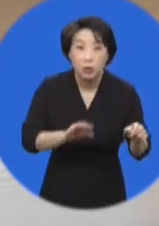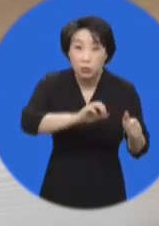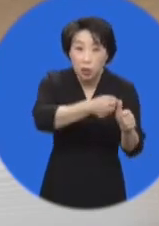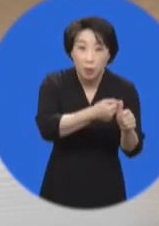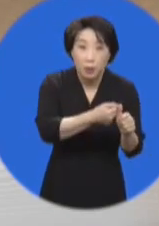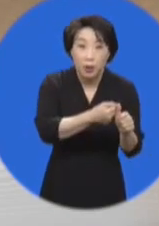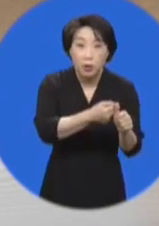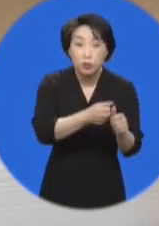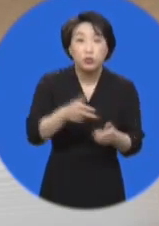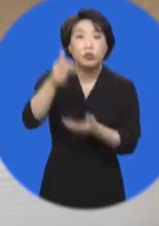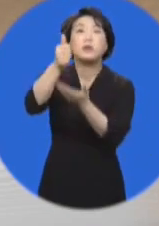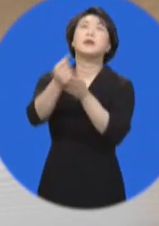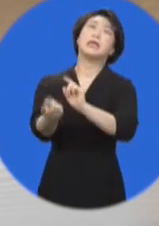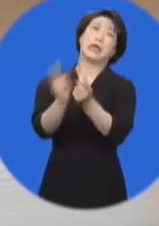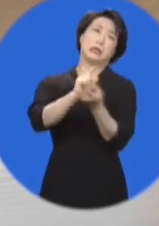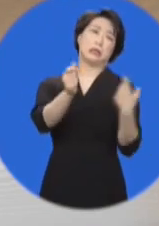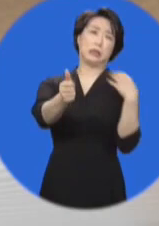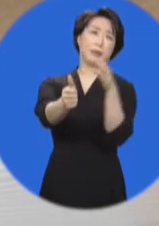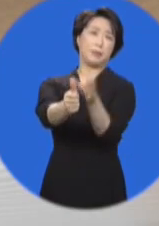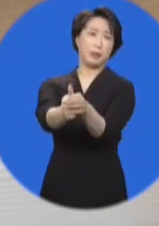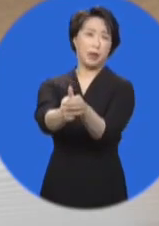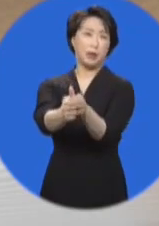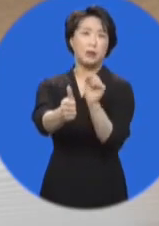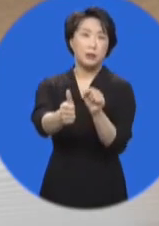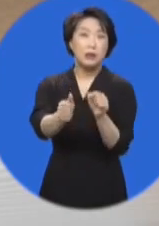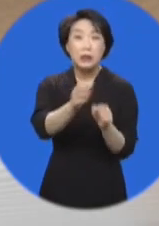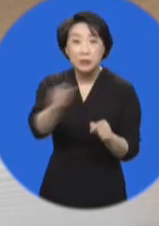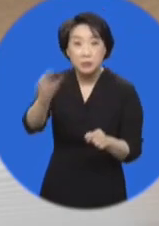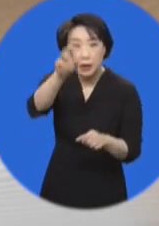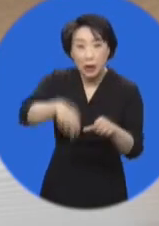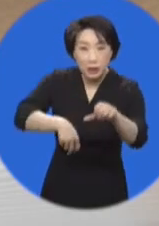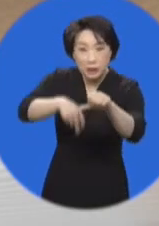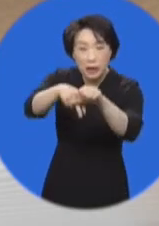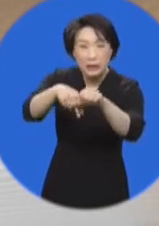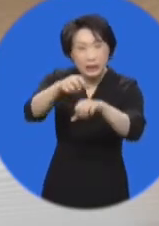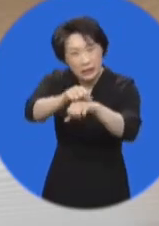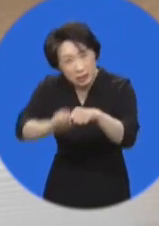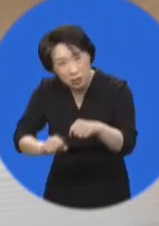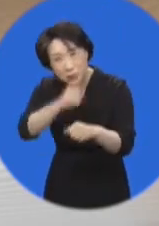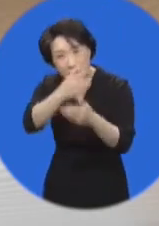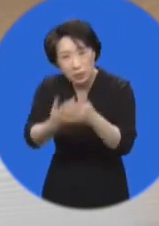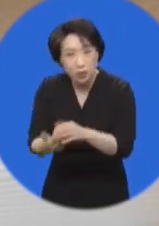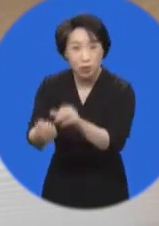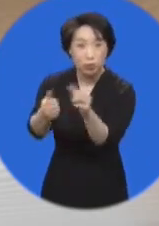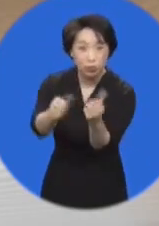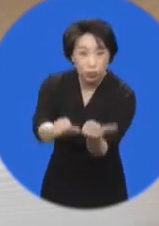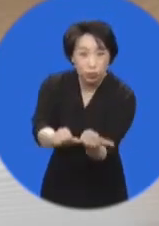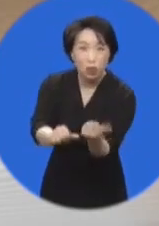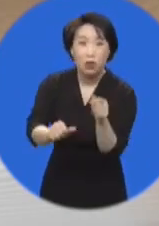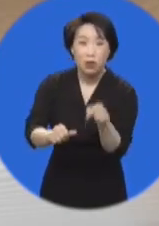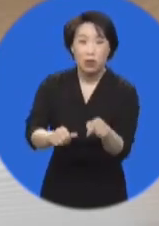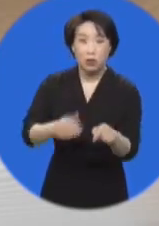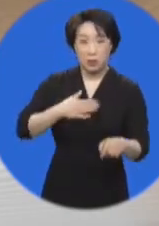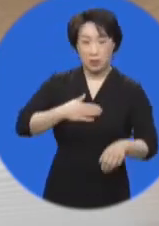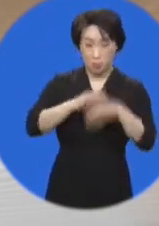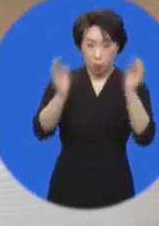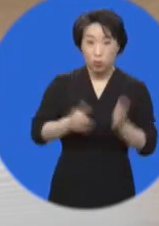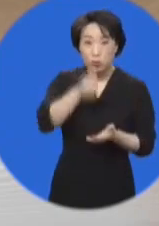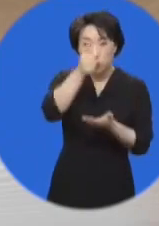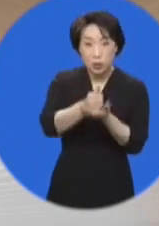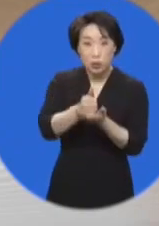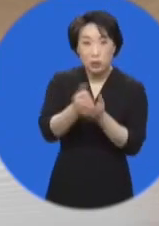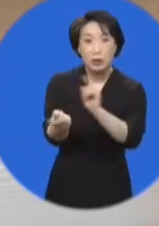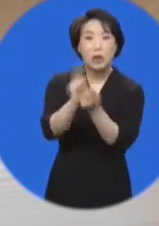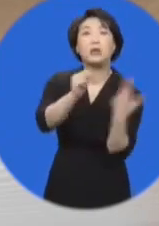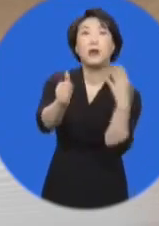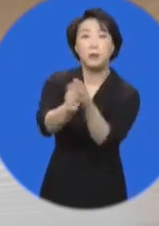처벌을 주님이 대신 십자가에 달려 살찢고 피 흘려 죽어서 죄값을